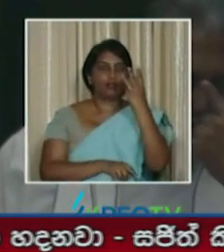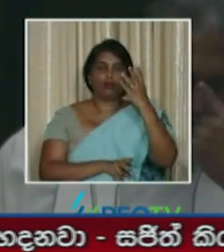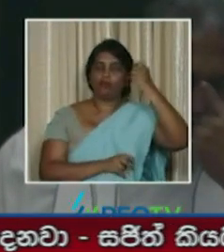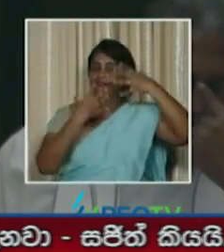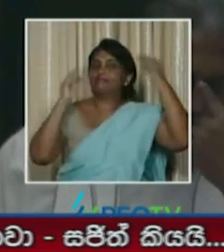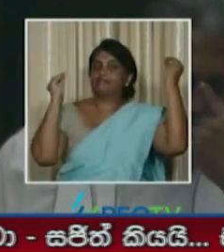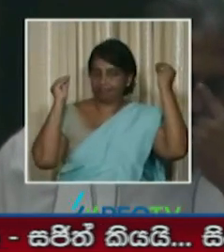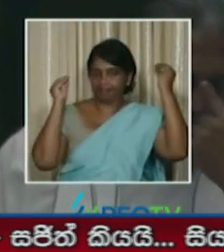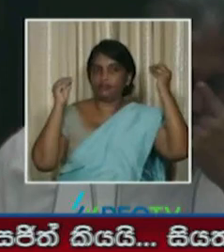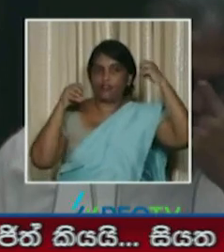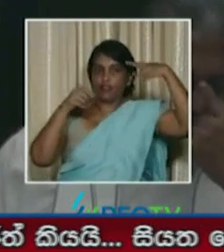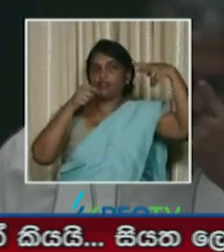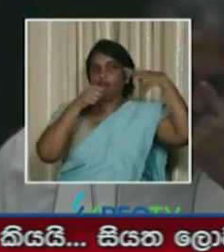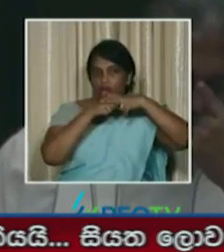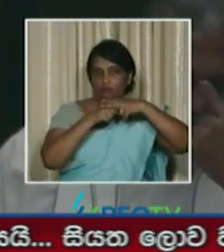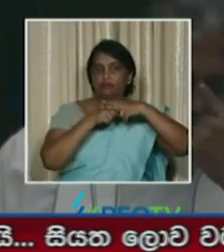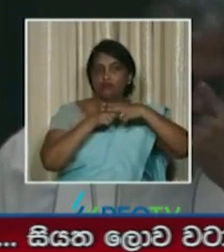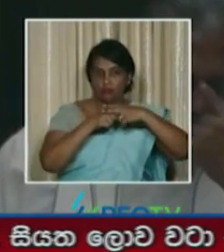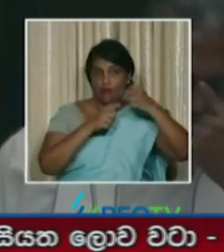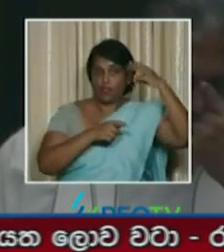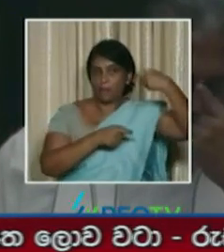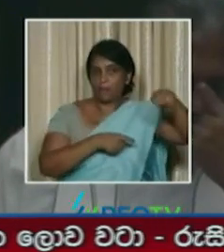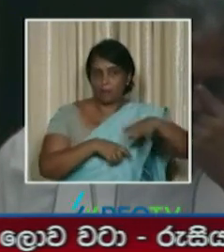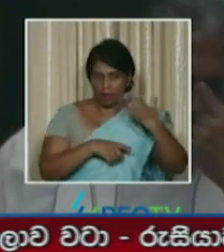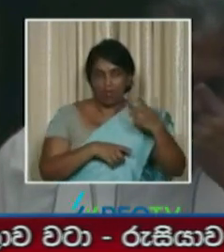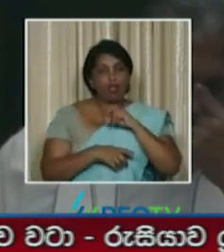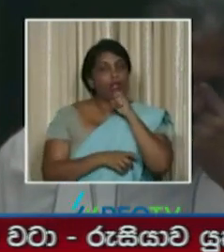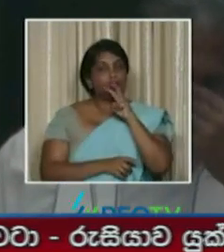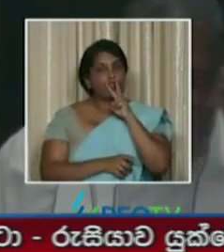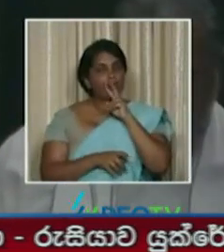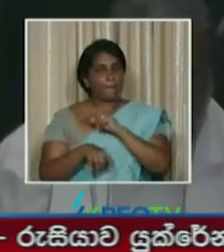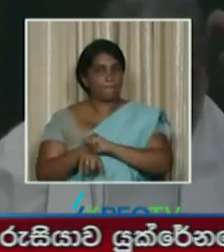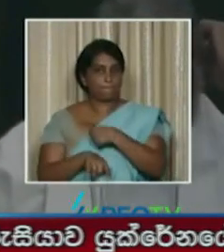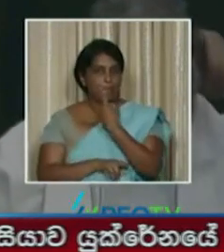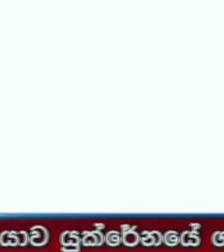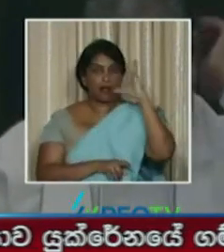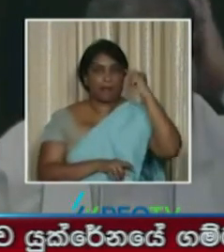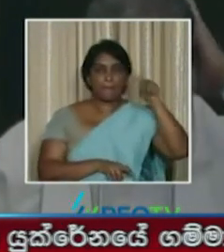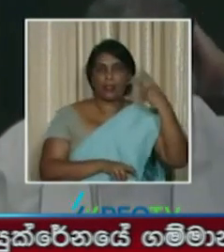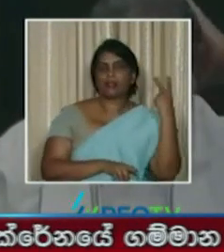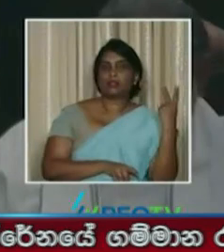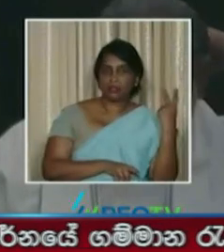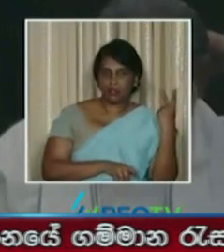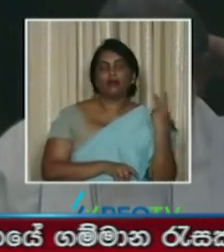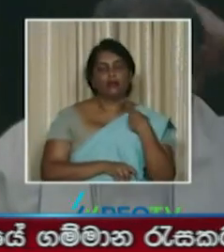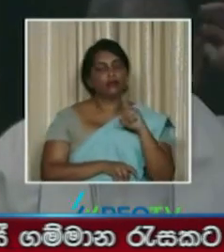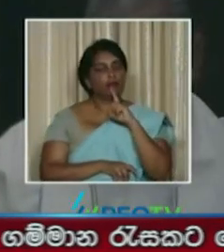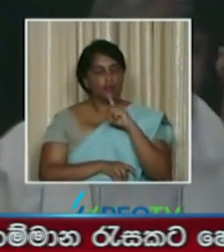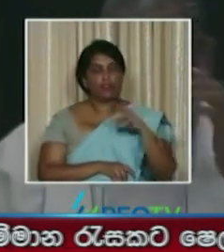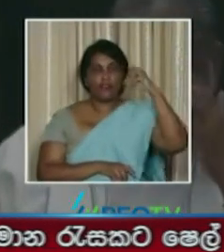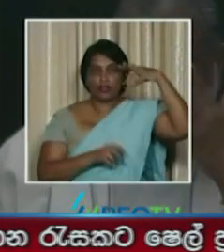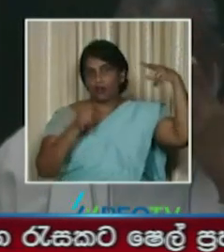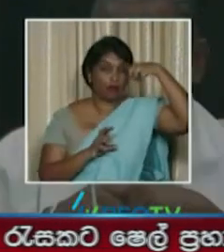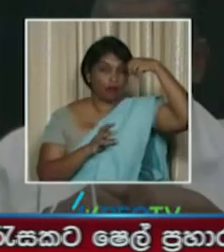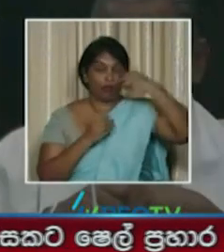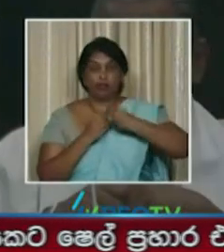කප්පාදුවක් යන්න වෙනවා. ඒ විදුලිය මිලදී ගැනීමක් සිදු කරේ නැත්නම්. ඒතර දවල් කාලේ පැයයි, රාත්‍රී කාලේ පැය 2යි. ඒ නිසා අපි ඉල්ලීමක් කරා අපිට විදුලිය කප්පාදු